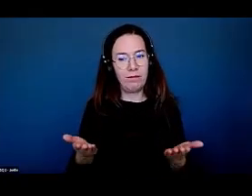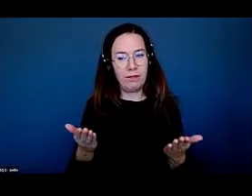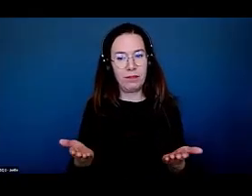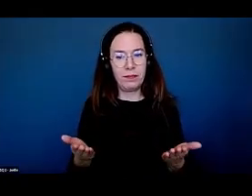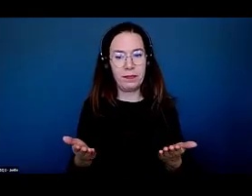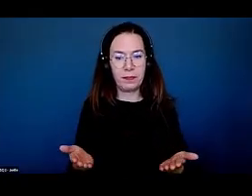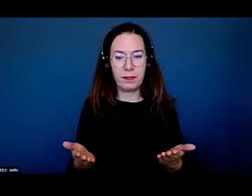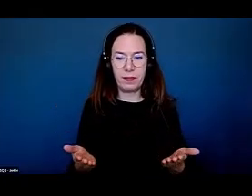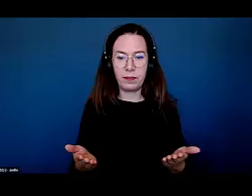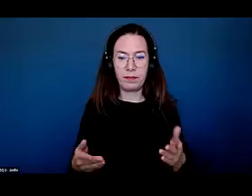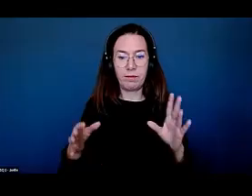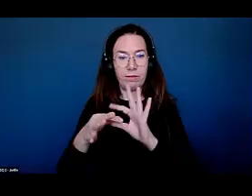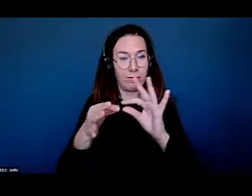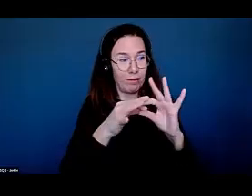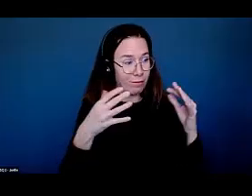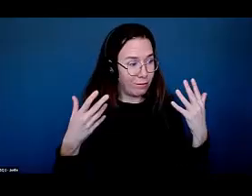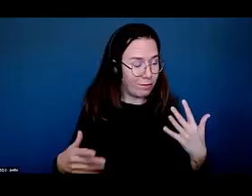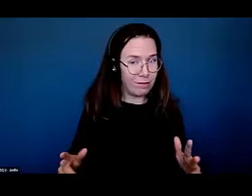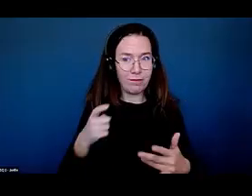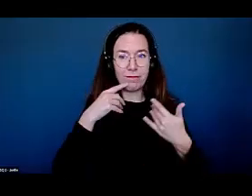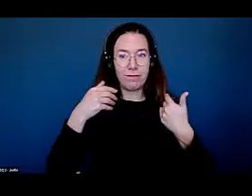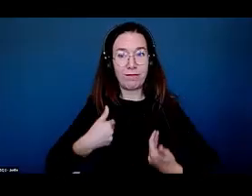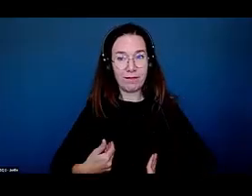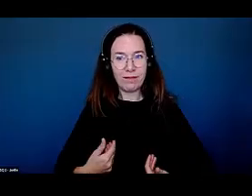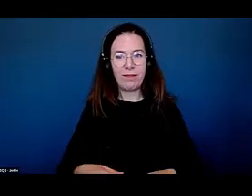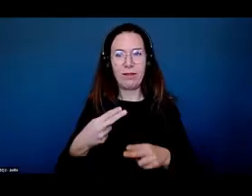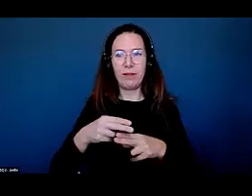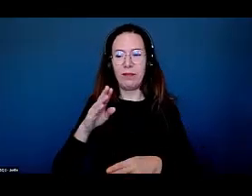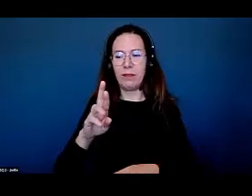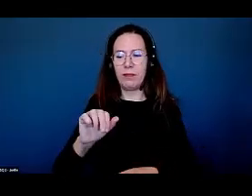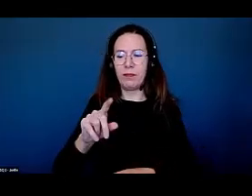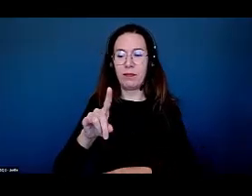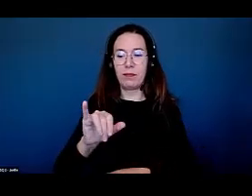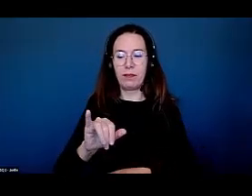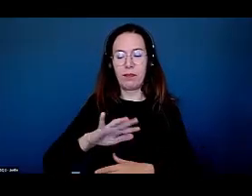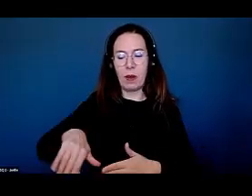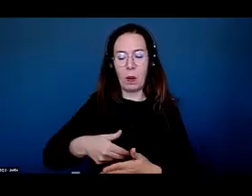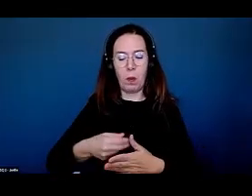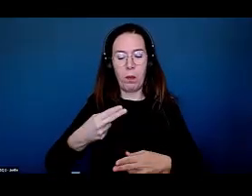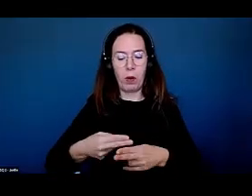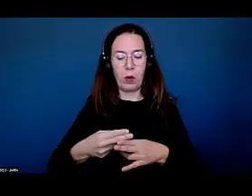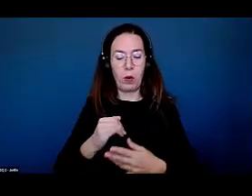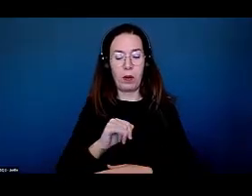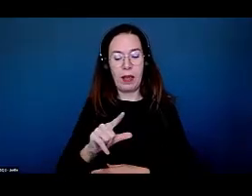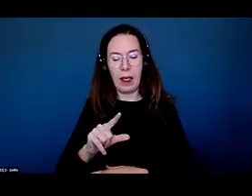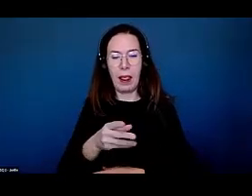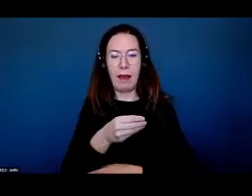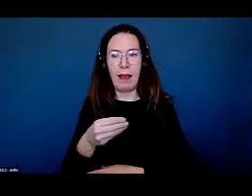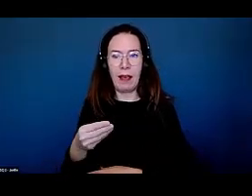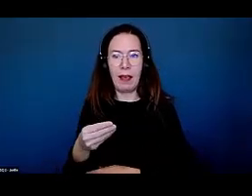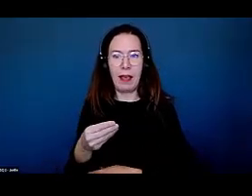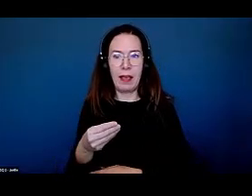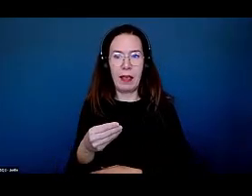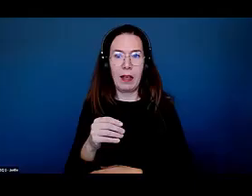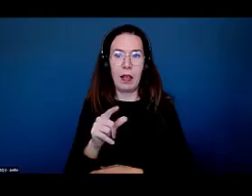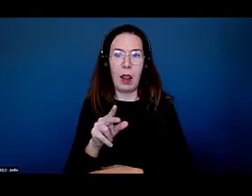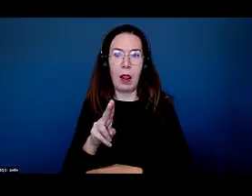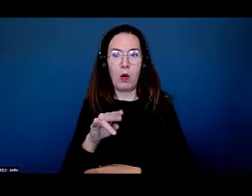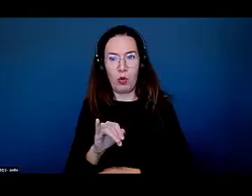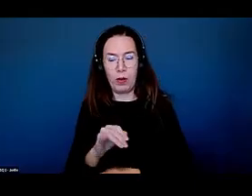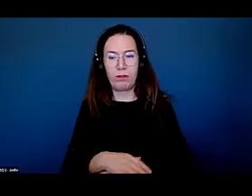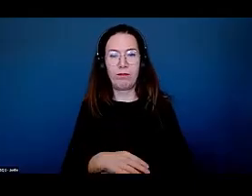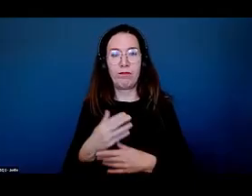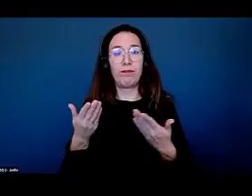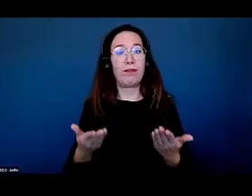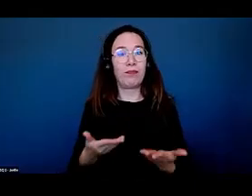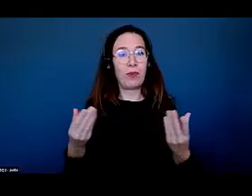Maintenant que nous avons expliqué cela, je voudrais me présenter. Je m'appelle Brady. J'utilise les pronoms il et